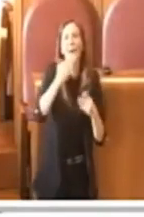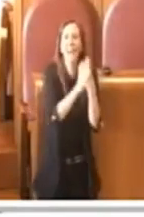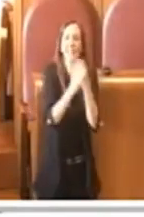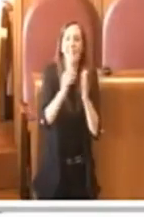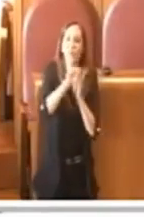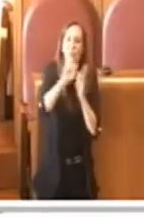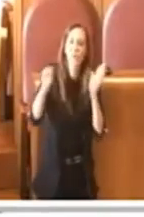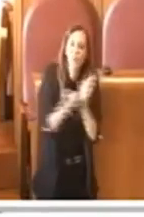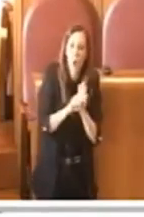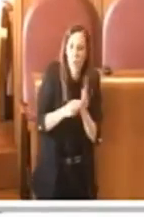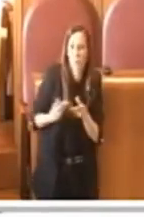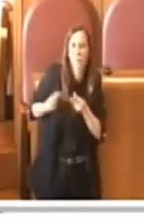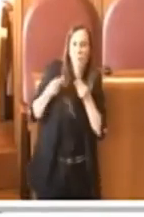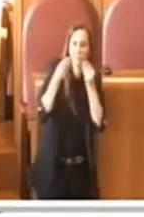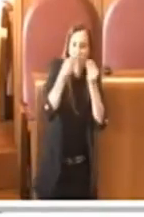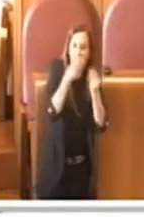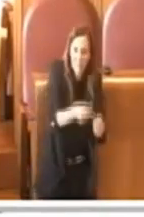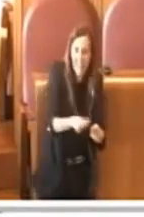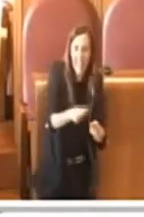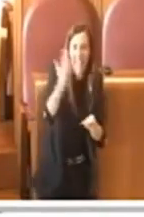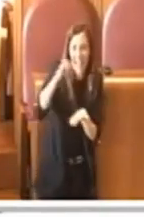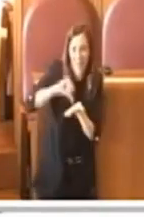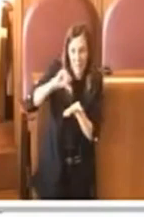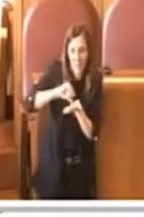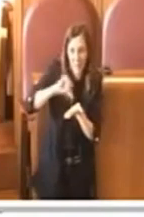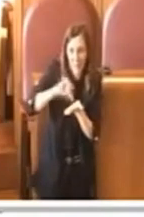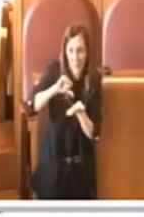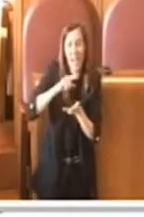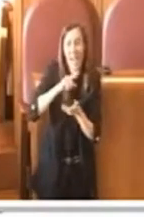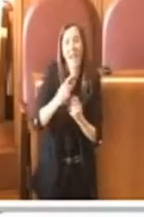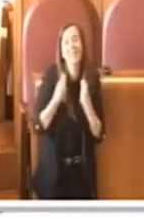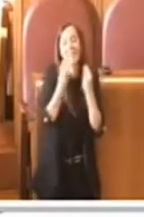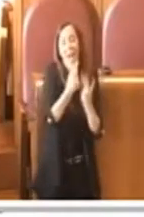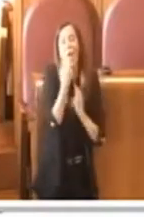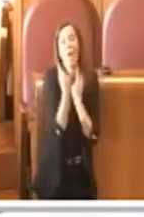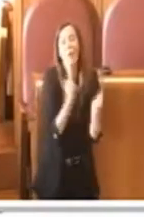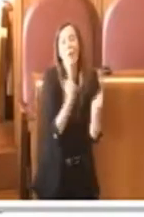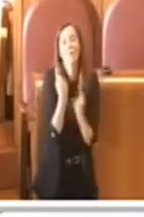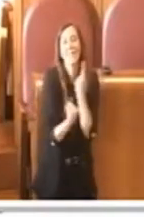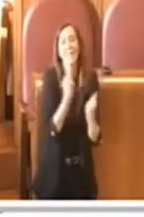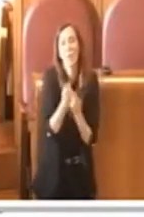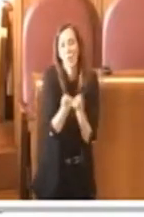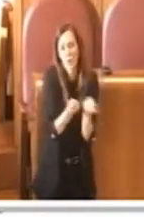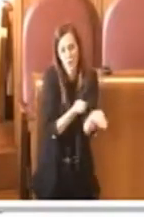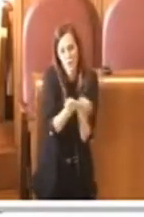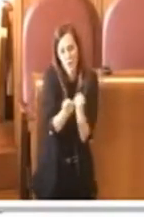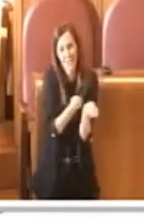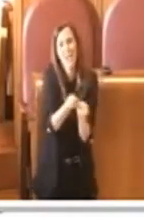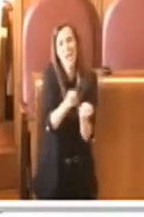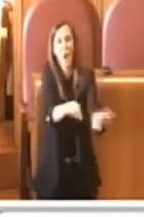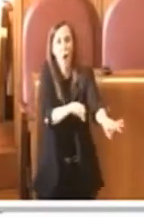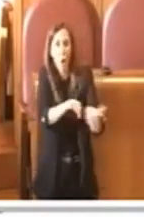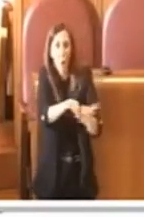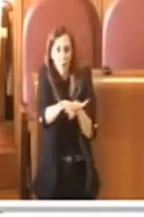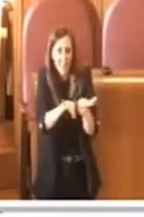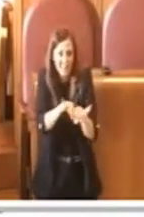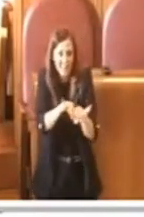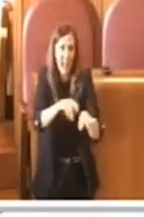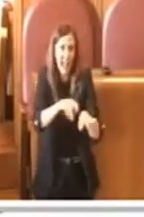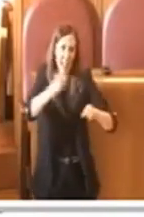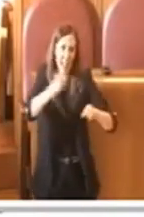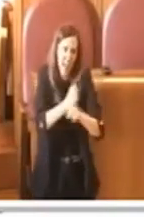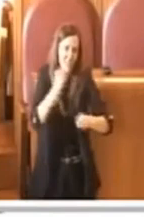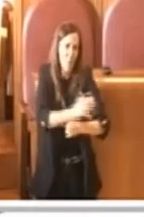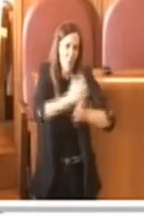di restituzione di tutte quelle prerogative che lo mettano nelle condizioni di poter gestire e coordinare questo immane